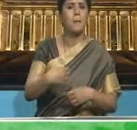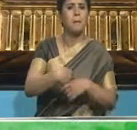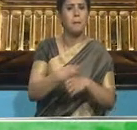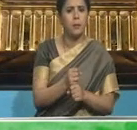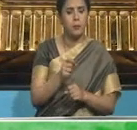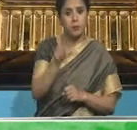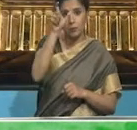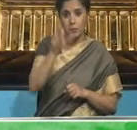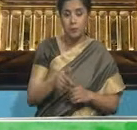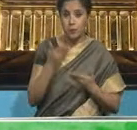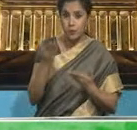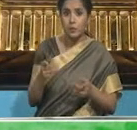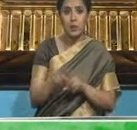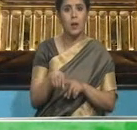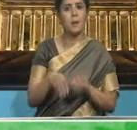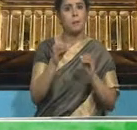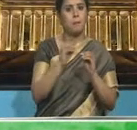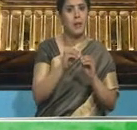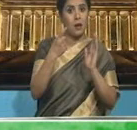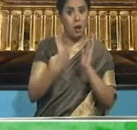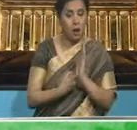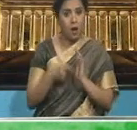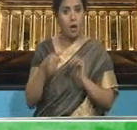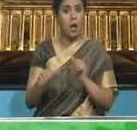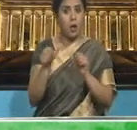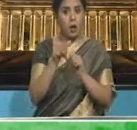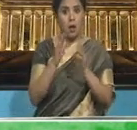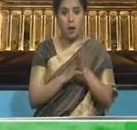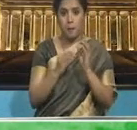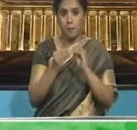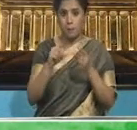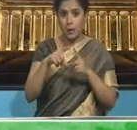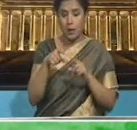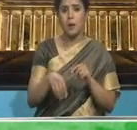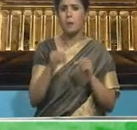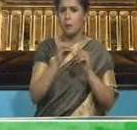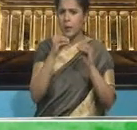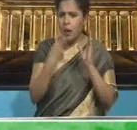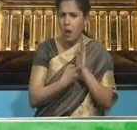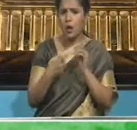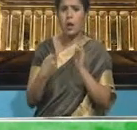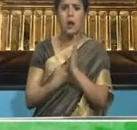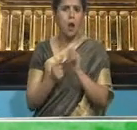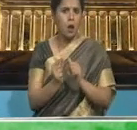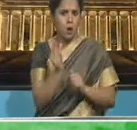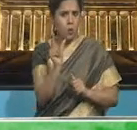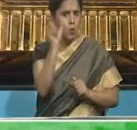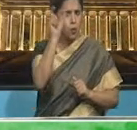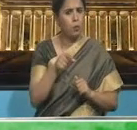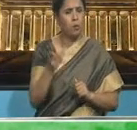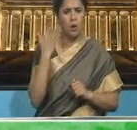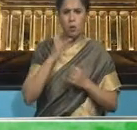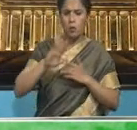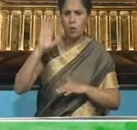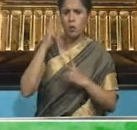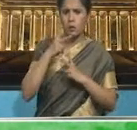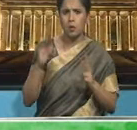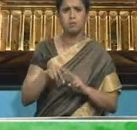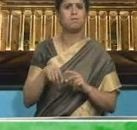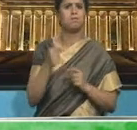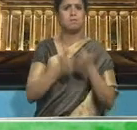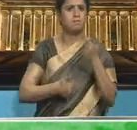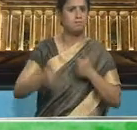विधिवेत्ता श्री BN राव तथा अन्य विशेषज्ञों और अधिकारियों को